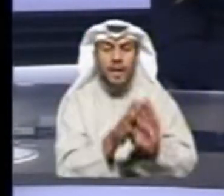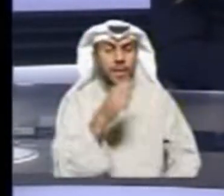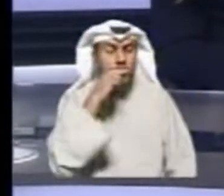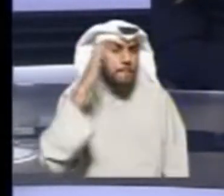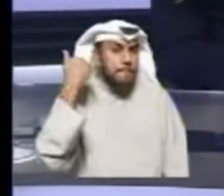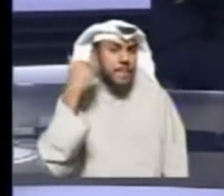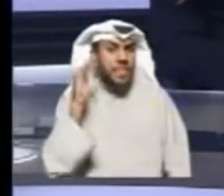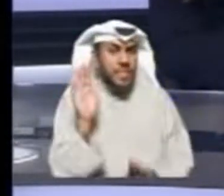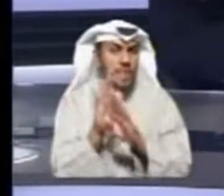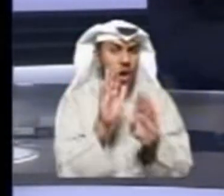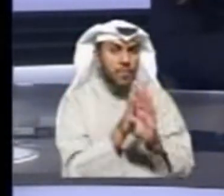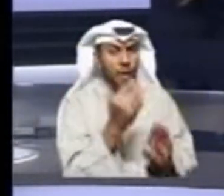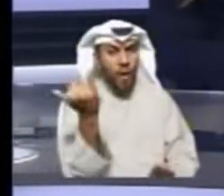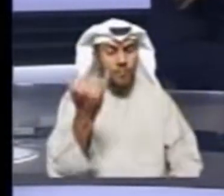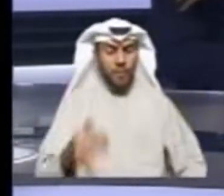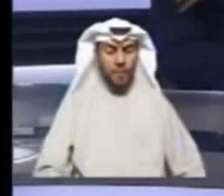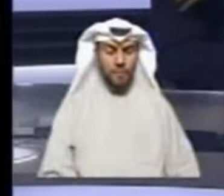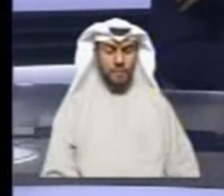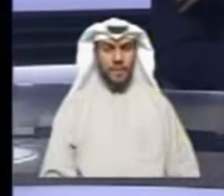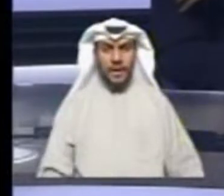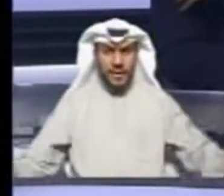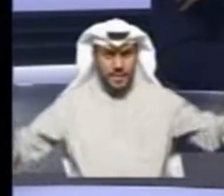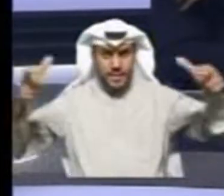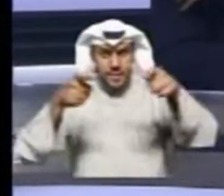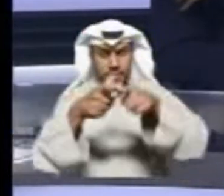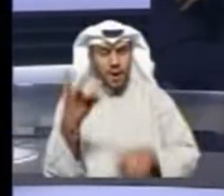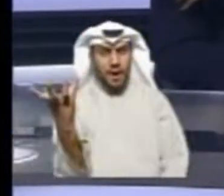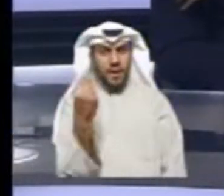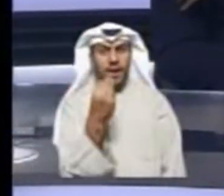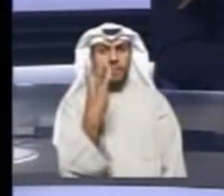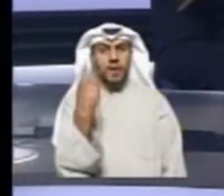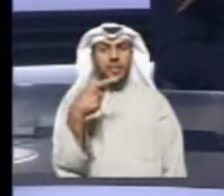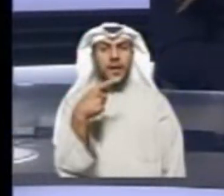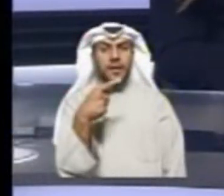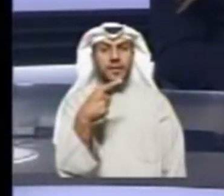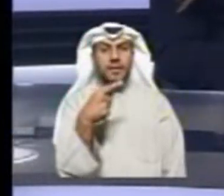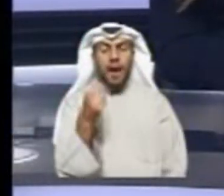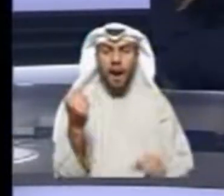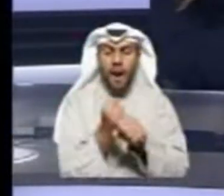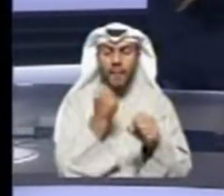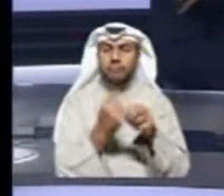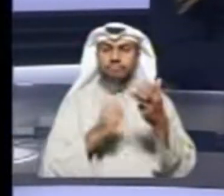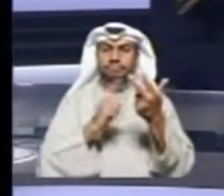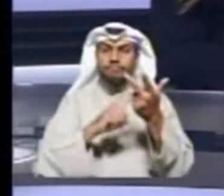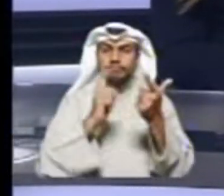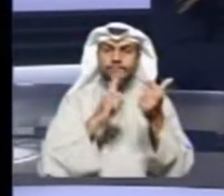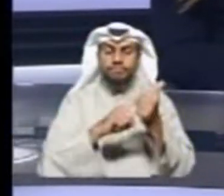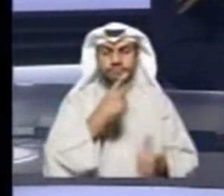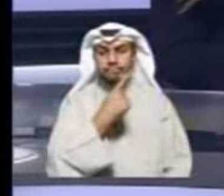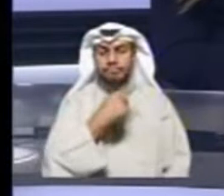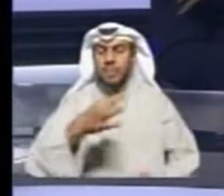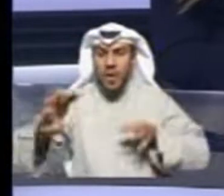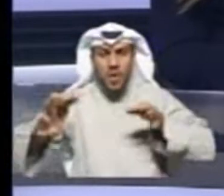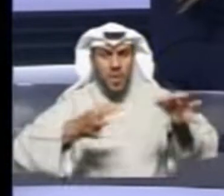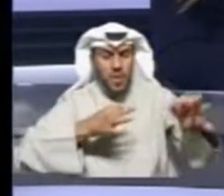ودول الباسيفيك. كما استعرض الاجتماع أكثر من 13 بندا من بنود التوصية، ووضع خطة عمل مشتركة